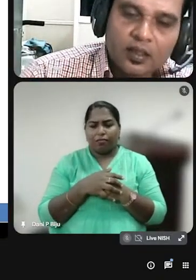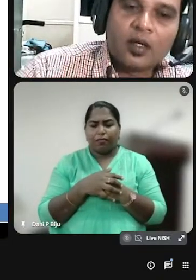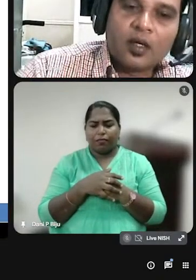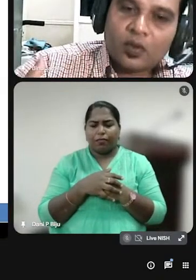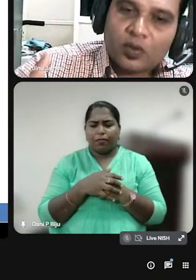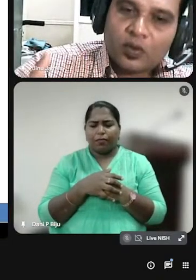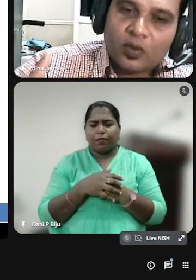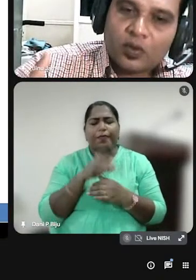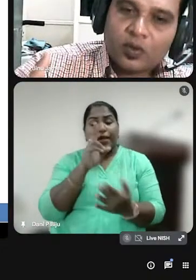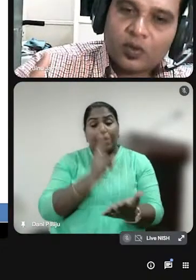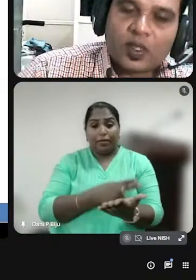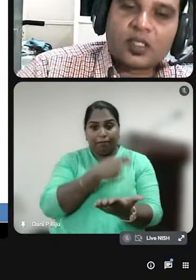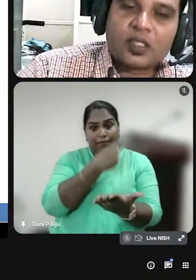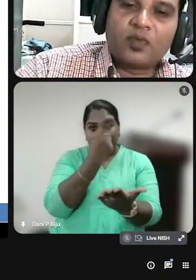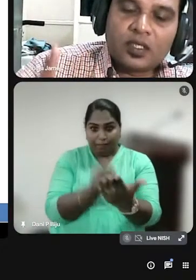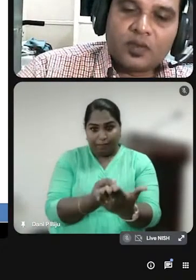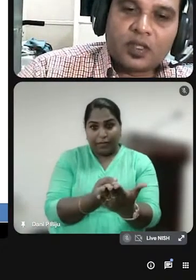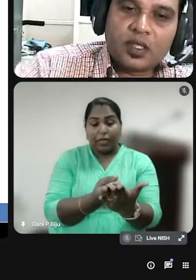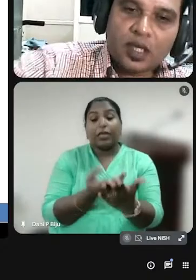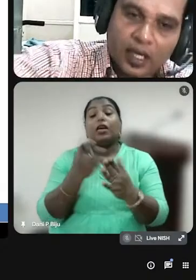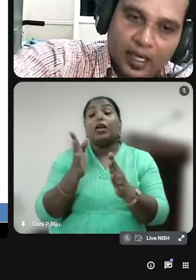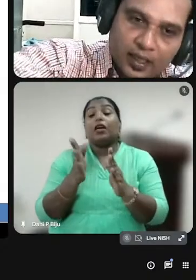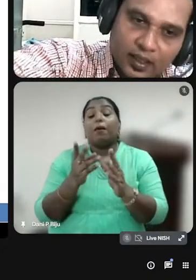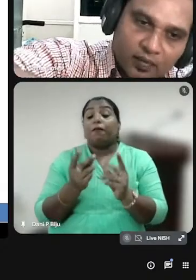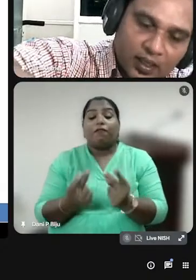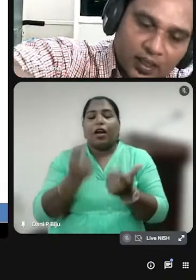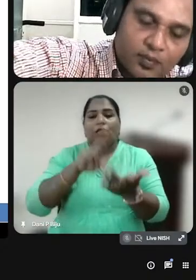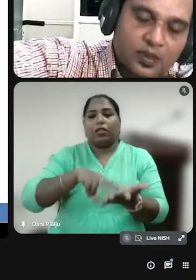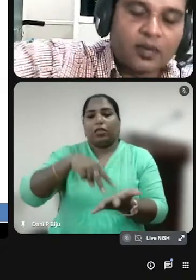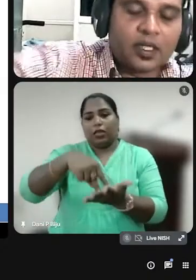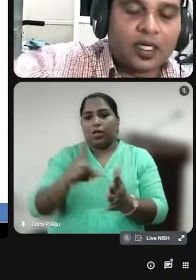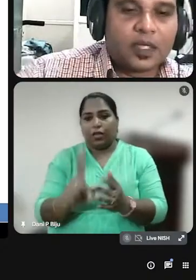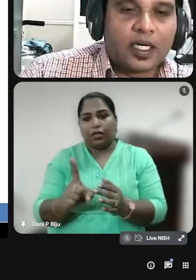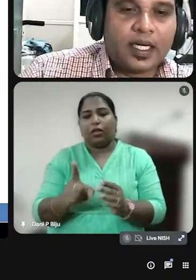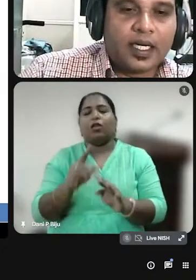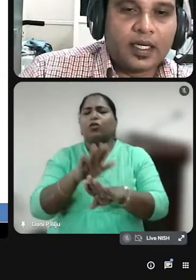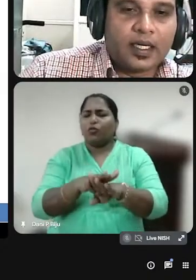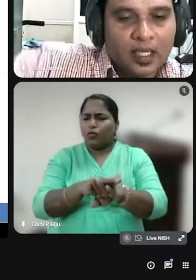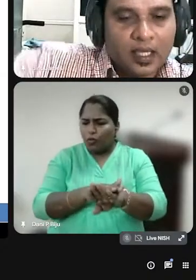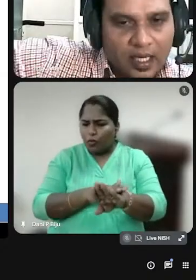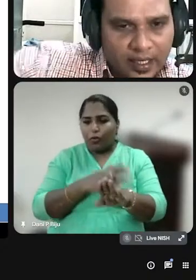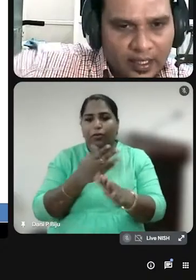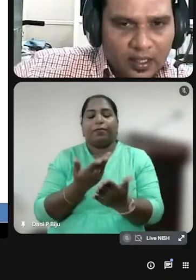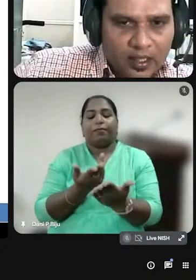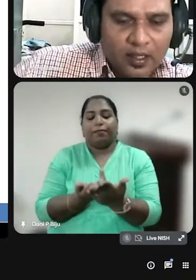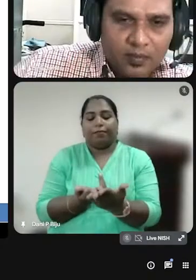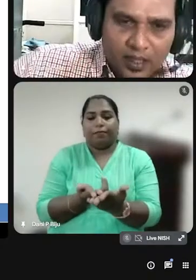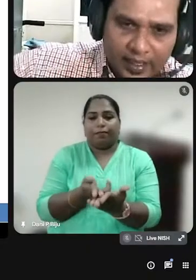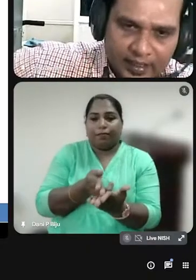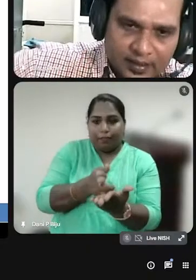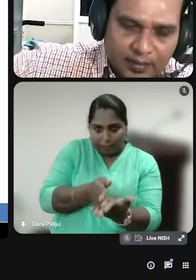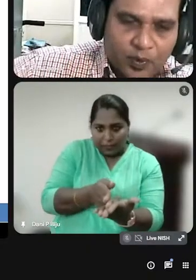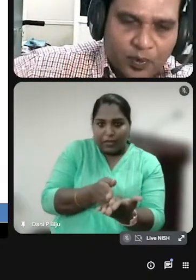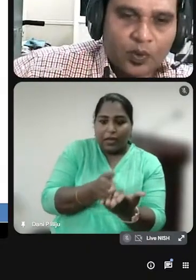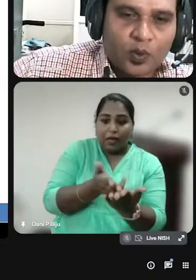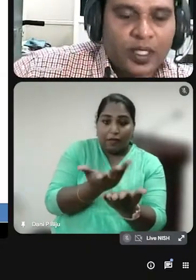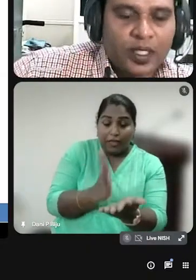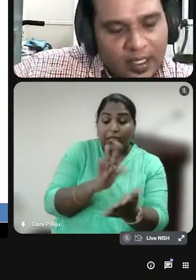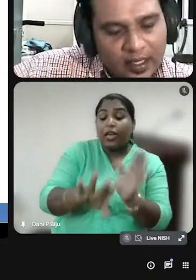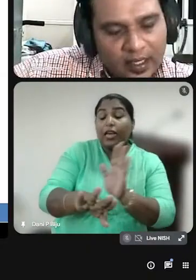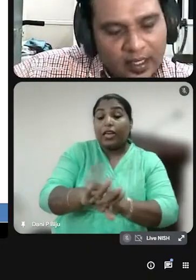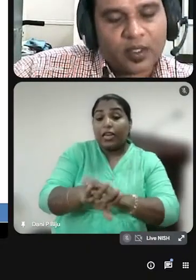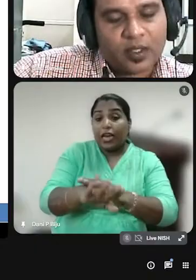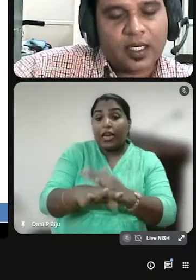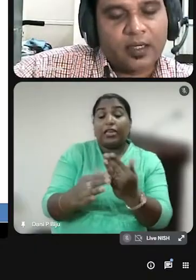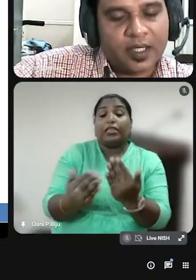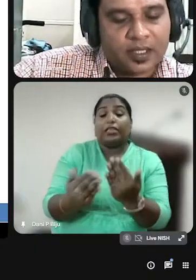കിടന്ന് 1-2 തവണ ശ്വാസം വലിച്ചുവിട്ട് കാലുകൾ വളരെ സാവധാനം താഴേക്കിട്ട് കൈയുടെ സപ്പോർട്ടോടുകൂടി,